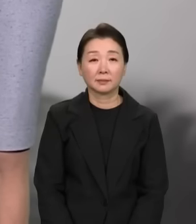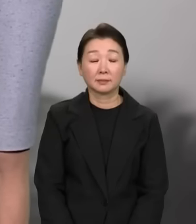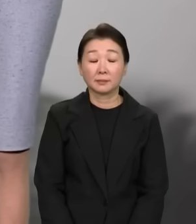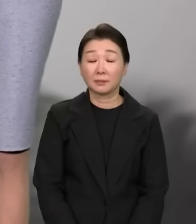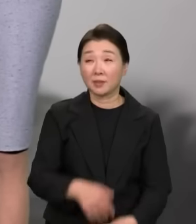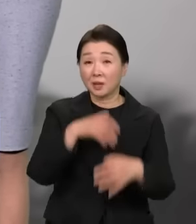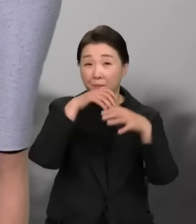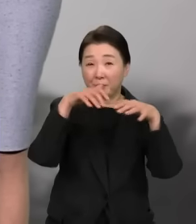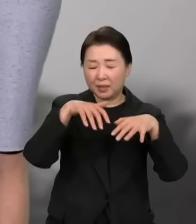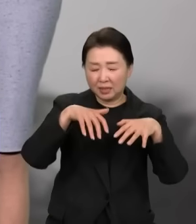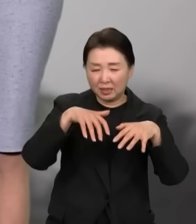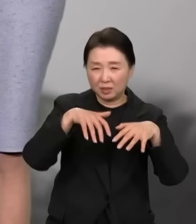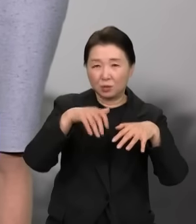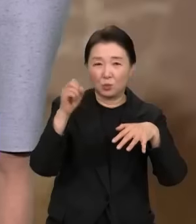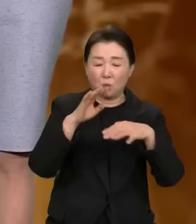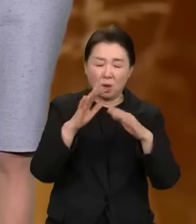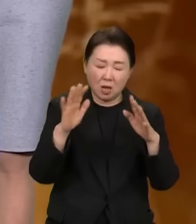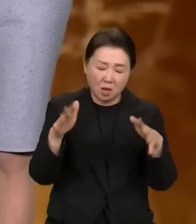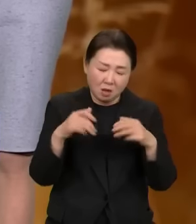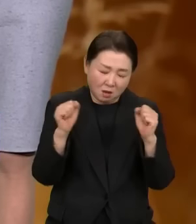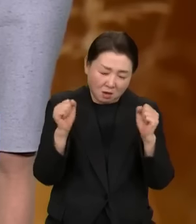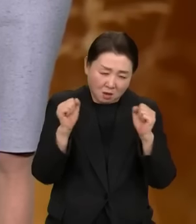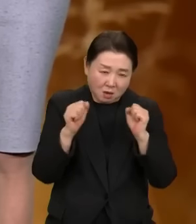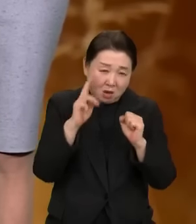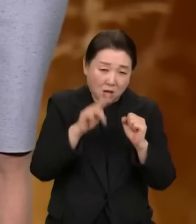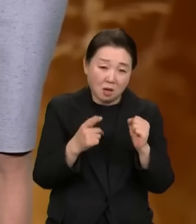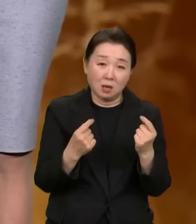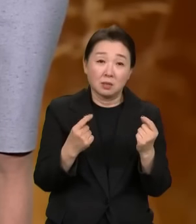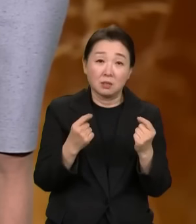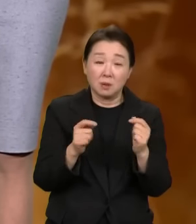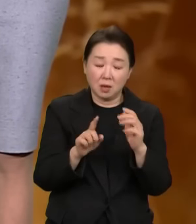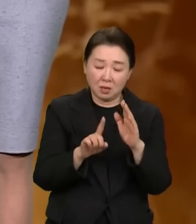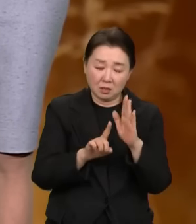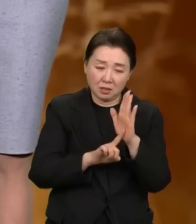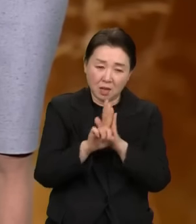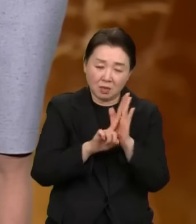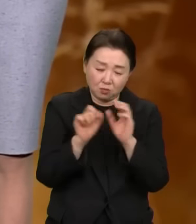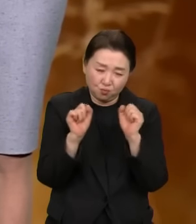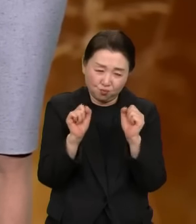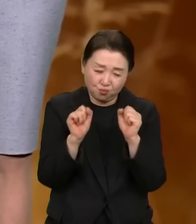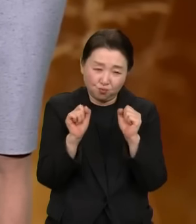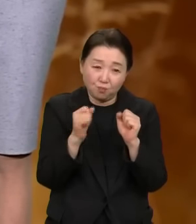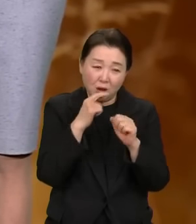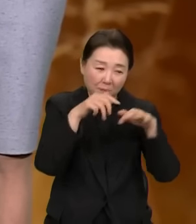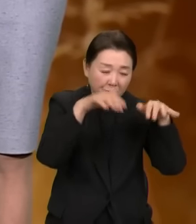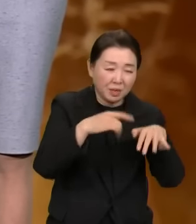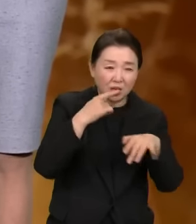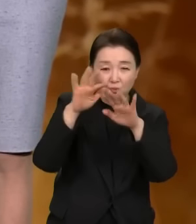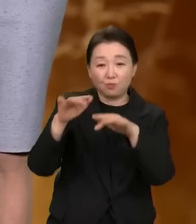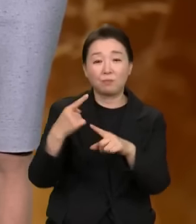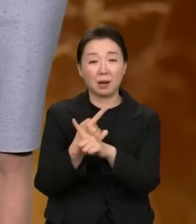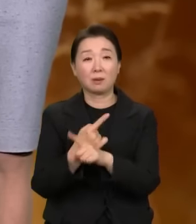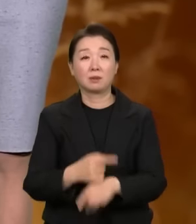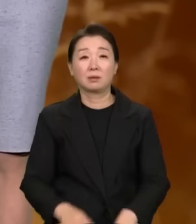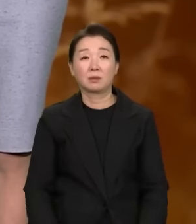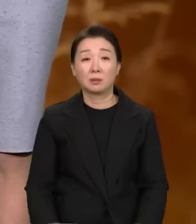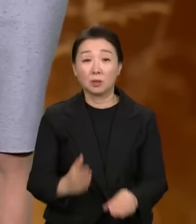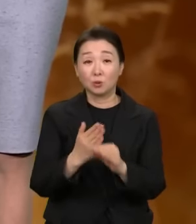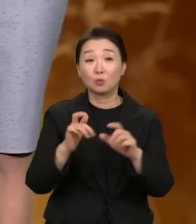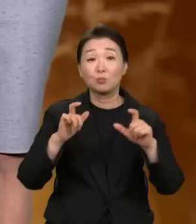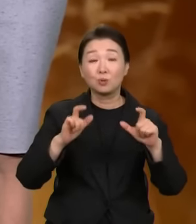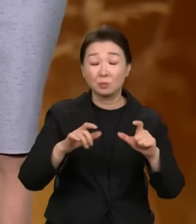비와 함께 찬바람이 매섭게 불고 있습니다. 날씨가 갈수록 추워지면서 비는 점차 눈으로 바뀌어 내리겠는데요. 특히